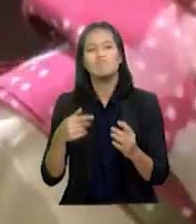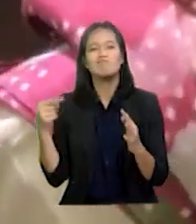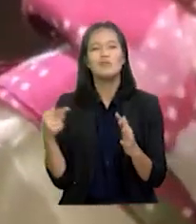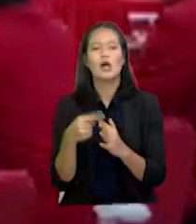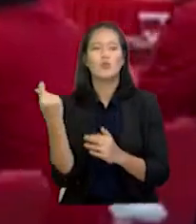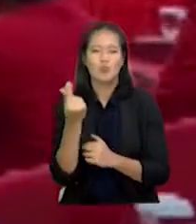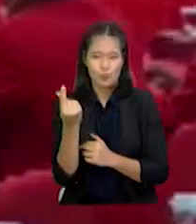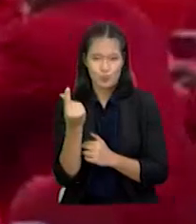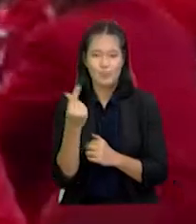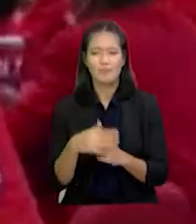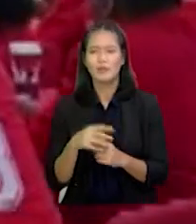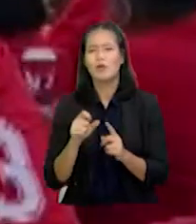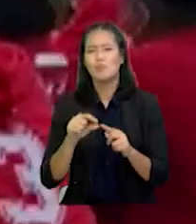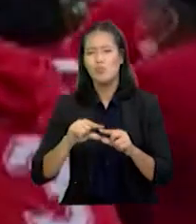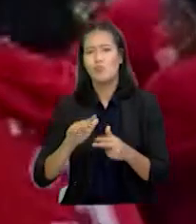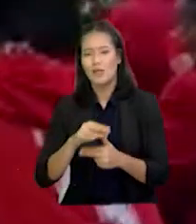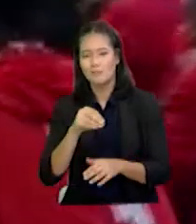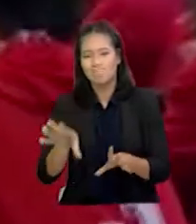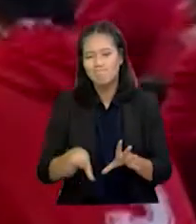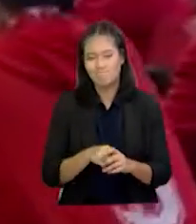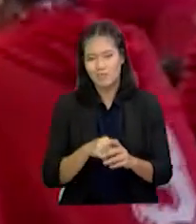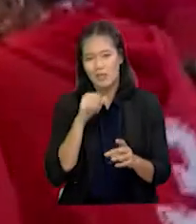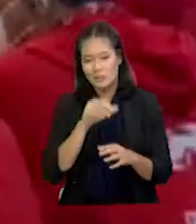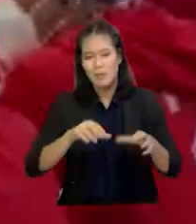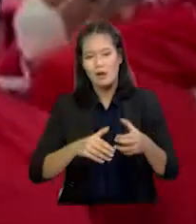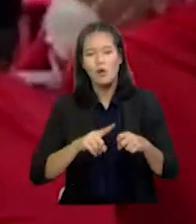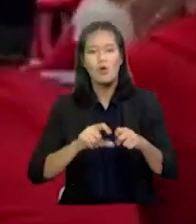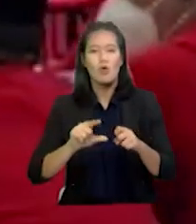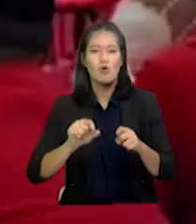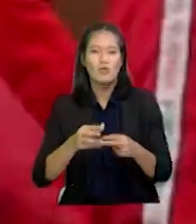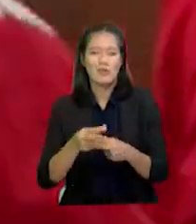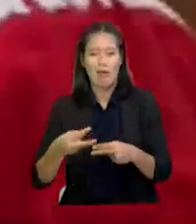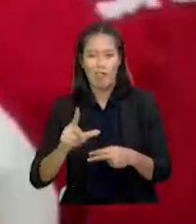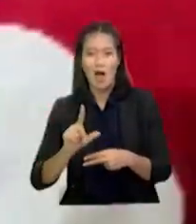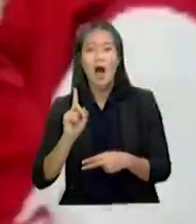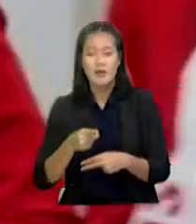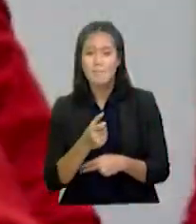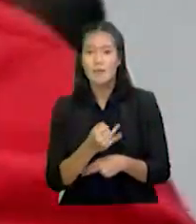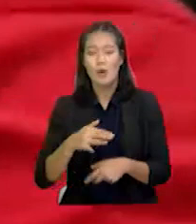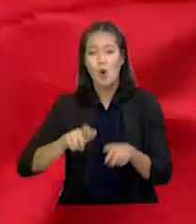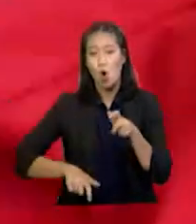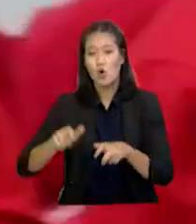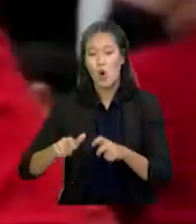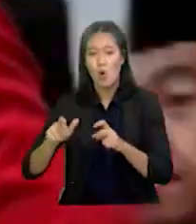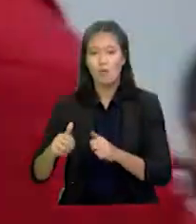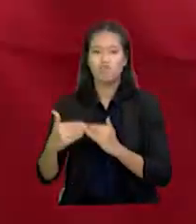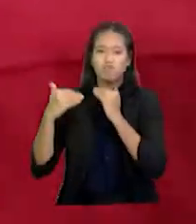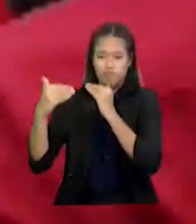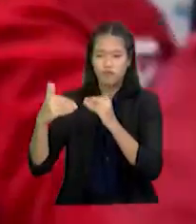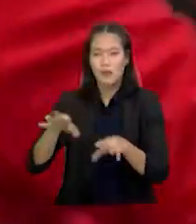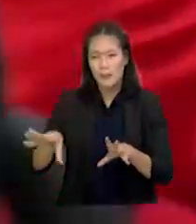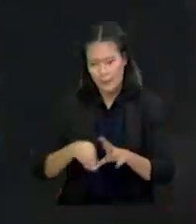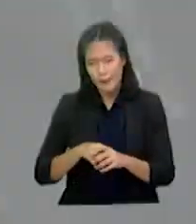yang masuk dalam Dewan Kolonel diantaranya nama seperti Trimedia Panjaitan, Juni Mart Girsang, Hendrawan Supratikno hingga Masinton